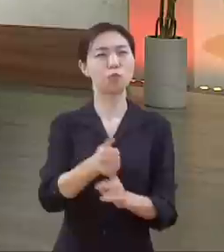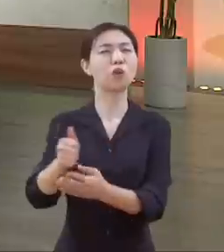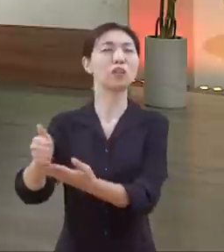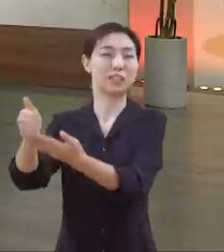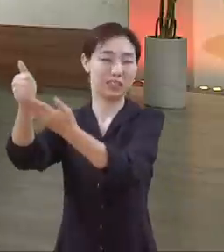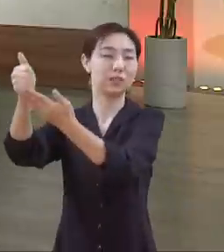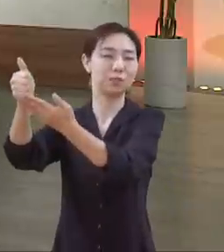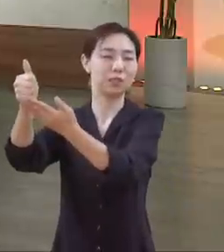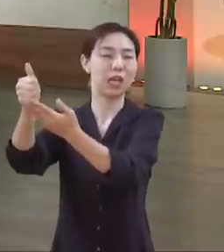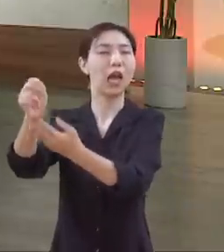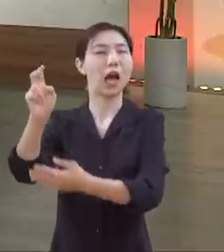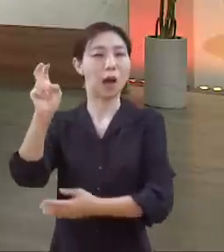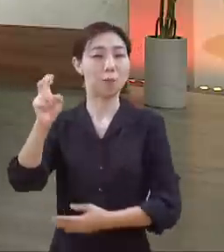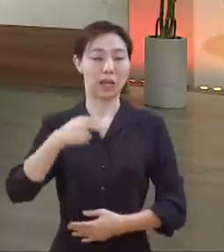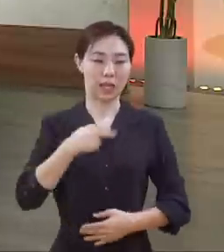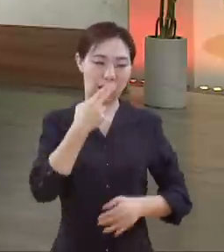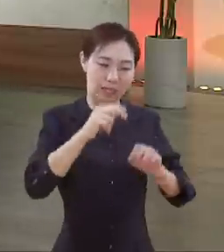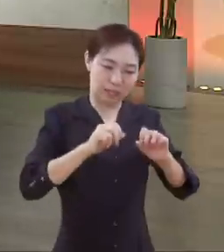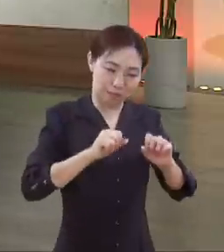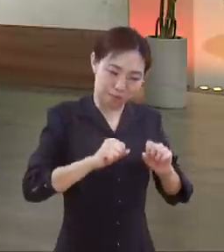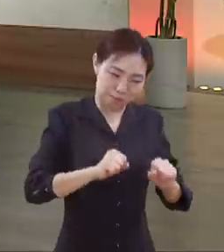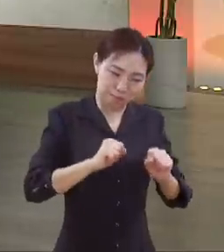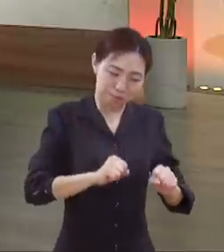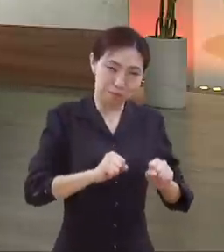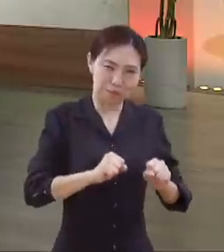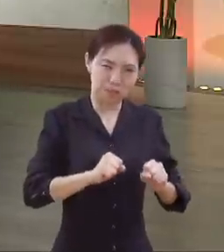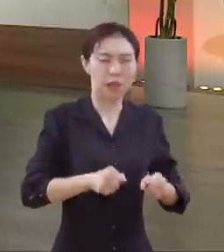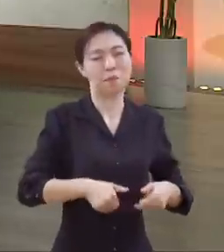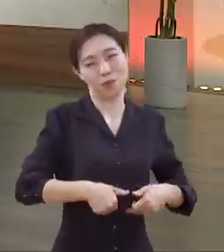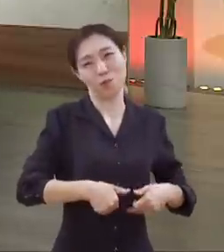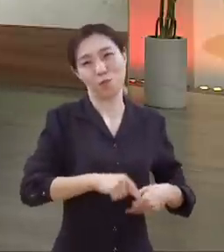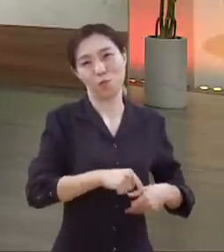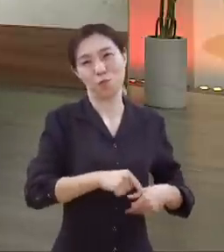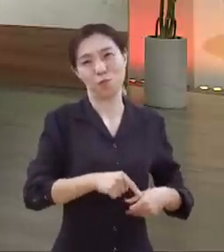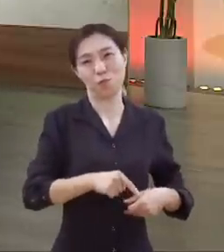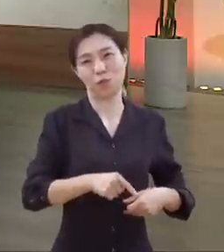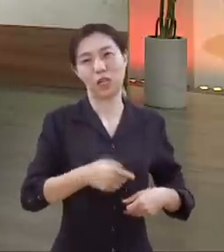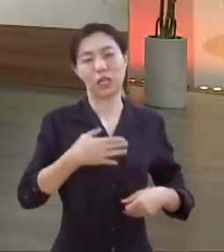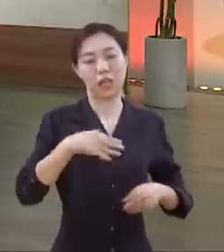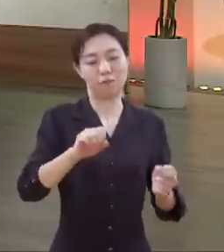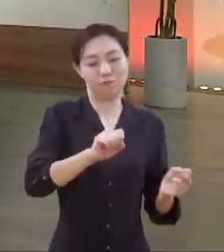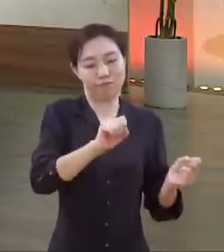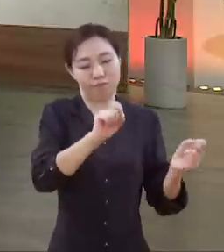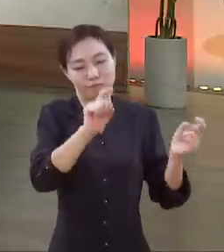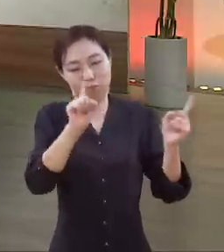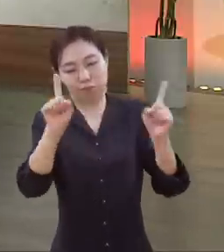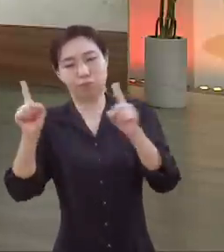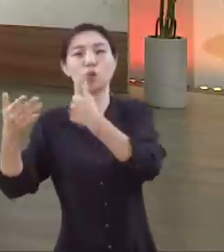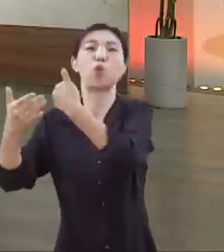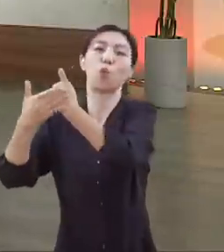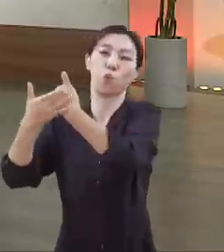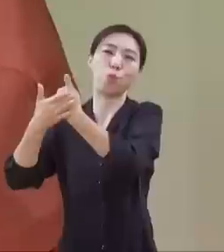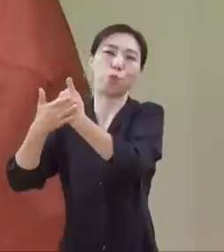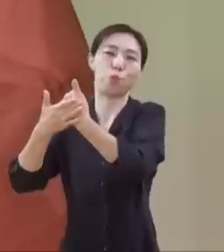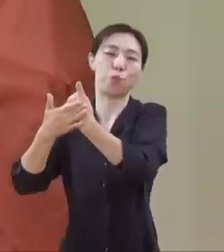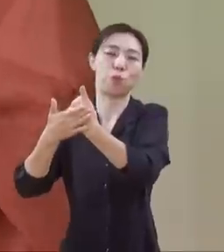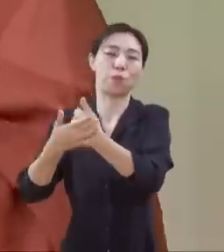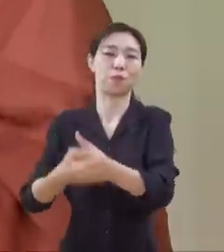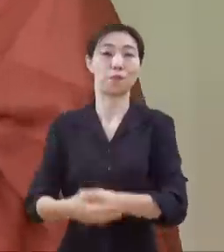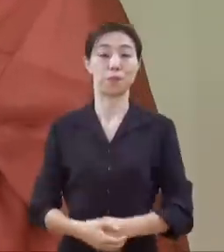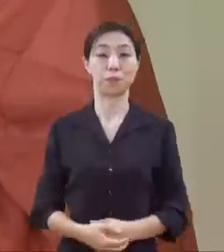때문에 부처님께서 나를 다시 살려 주신 것 같다 나를 돌려 보내주신 것 같다